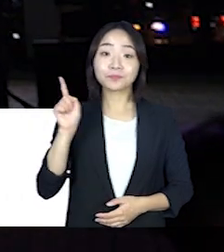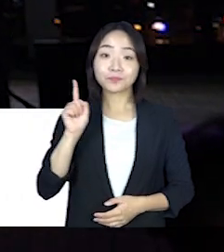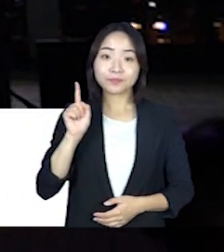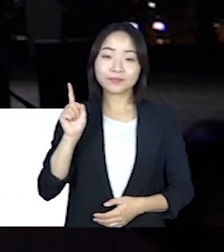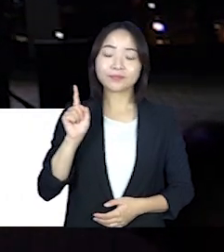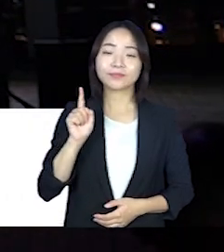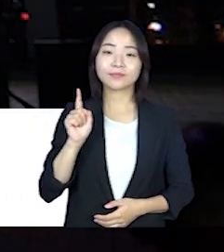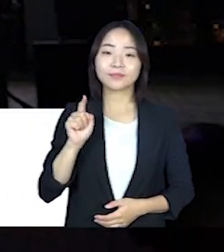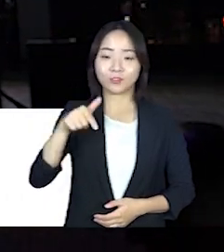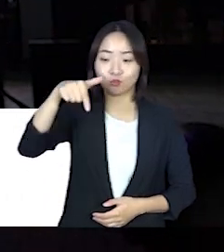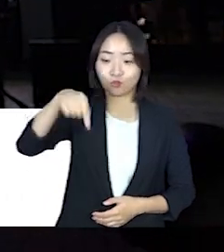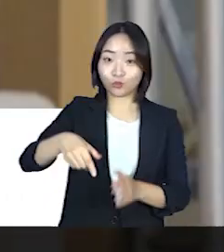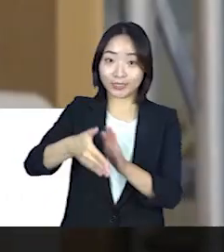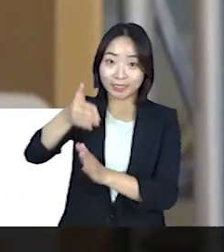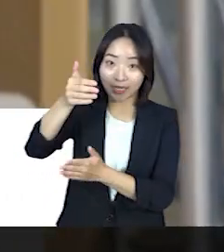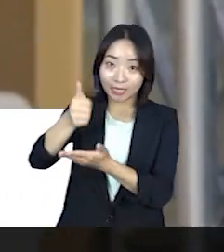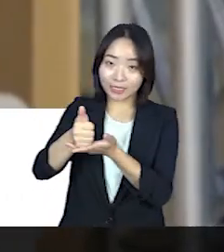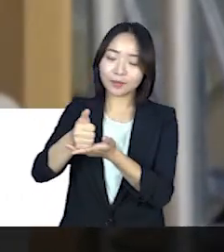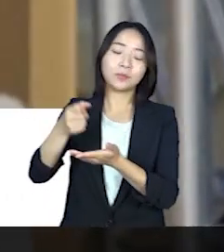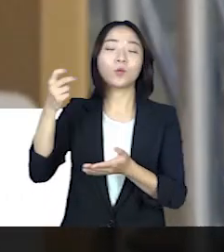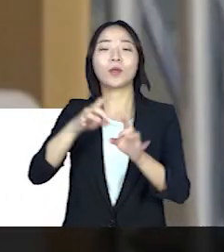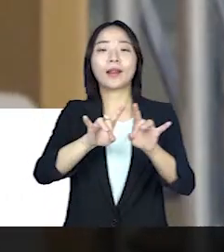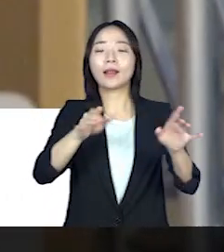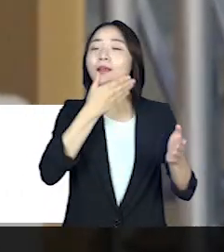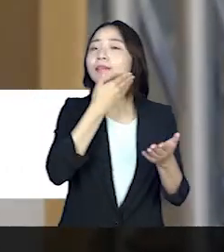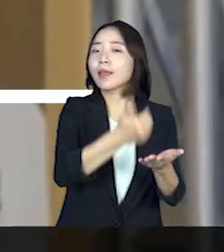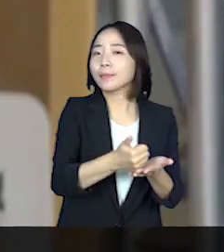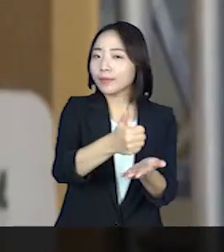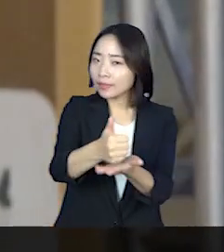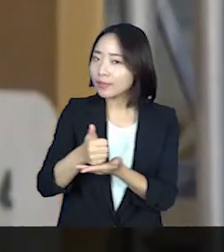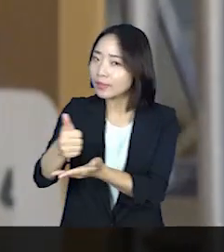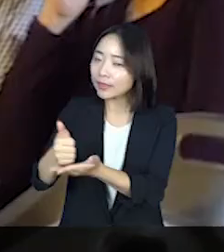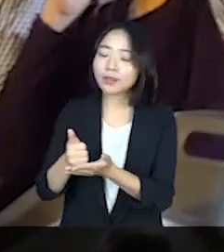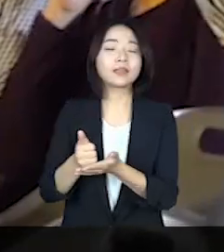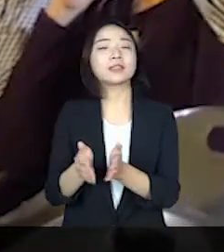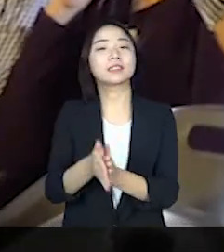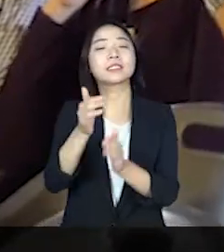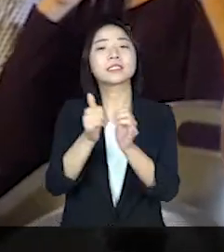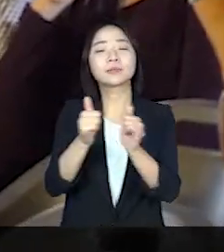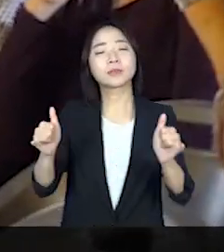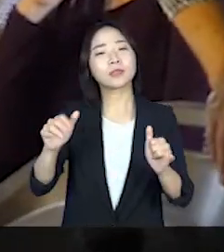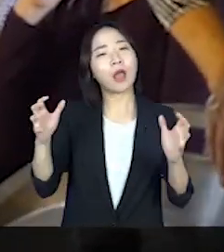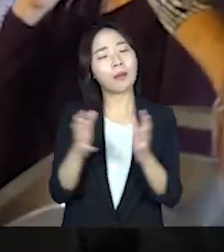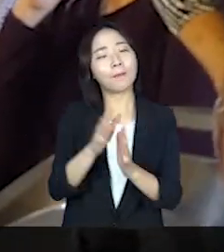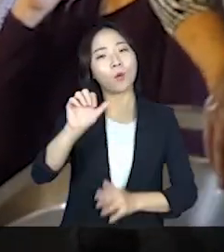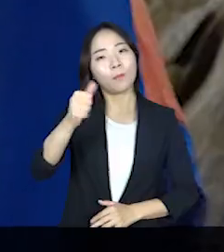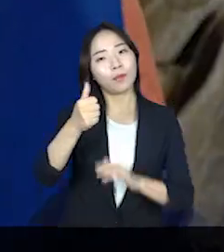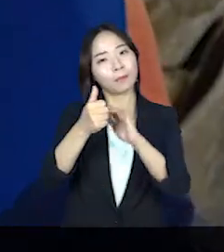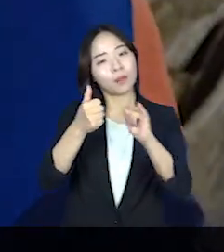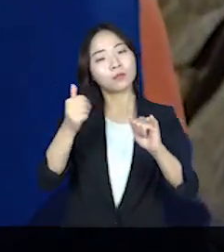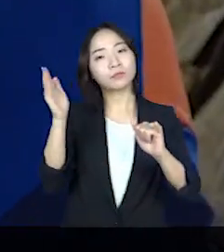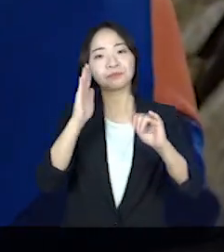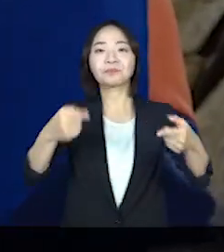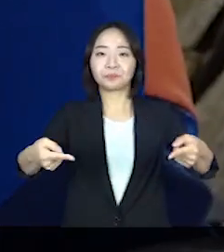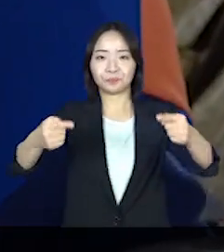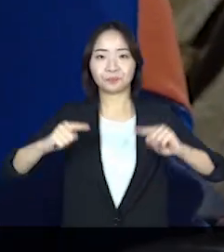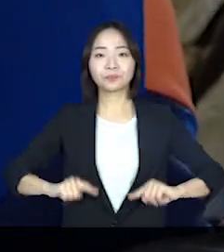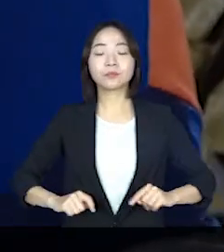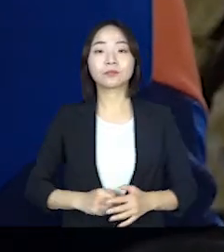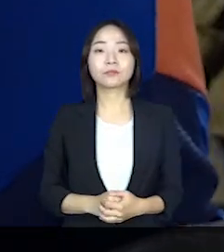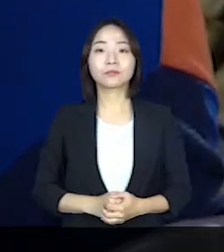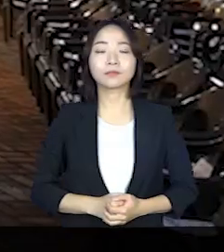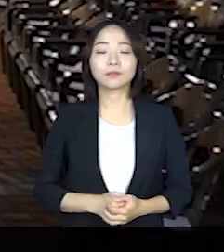청수호수공원 가을의 콘서트는 구본영 시장과 각계각층 내외빈, 지역주민 등 500여 명이 참석한 가운데